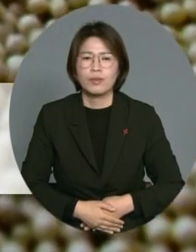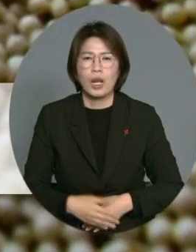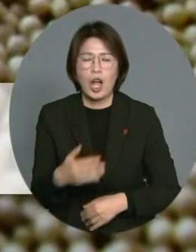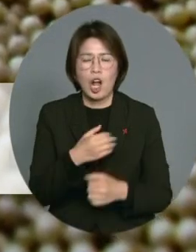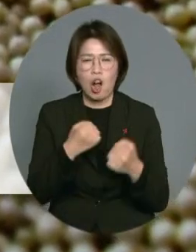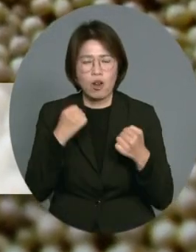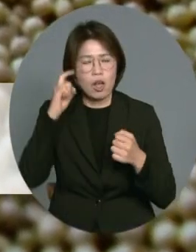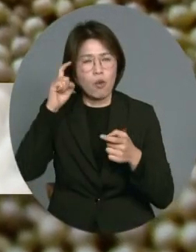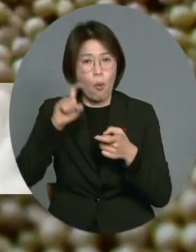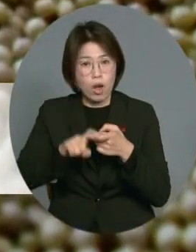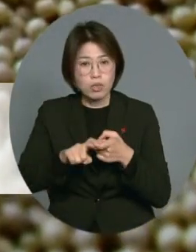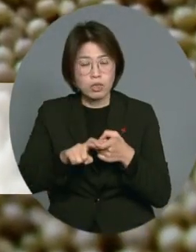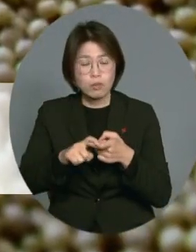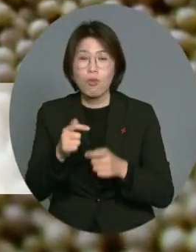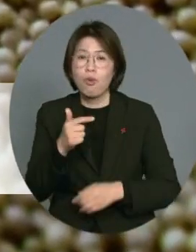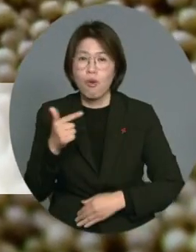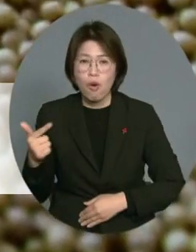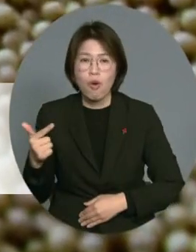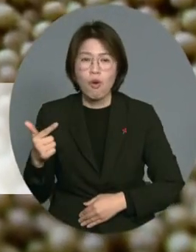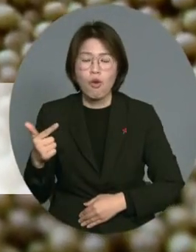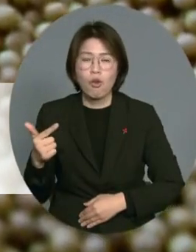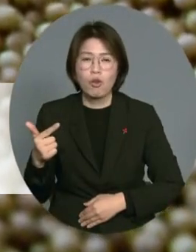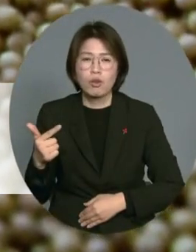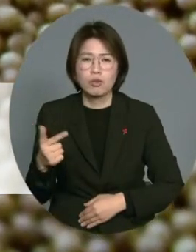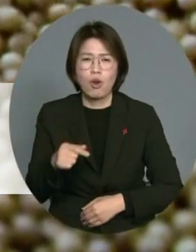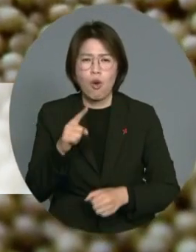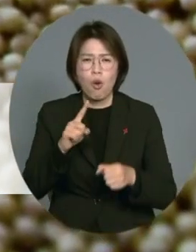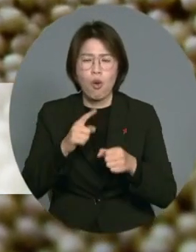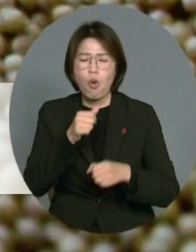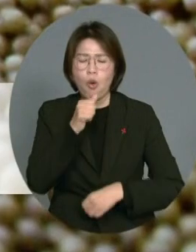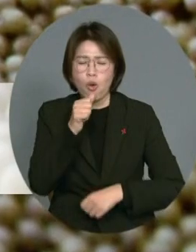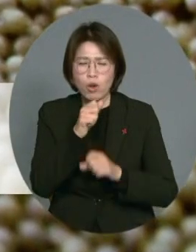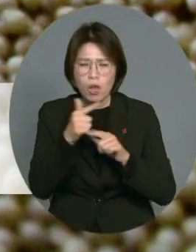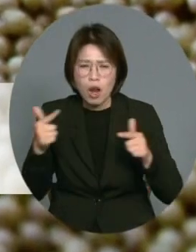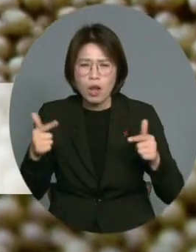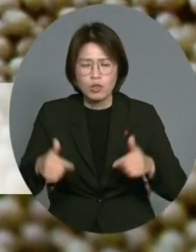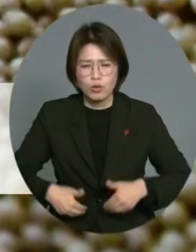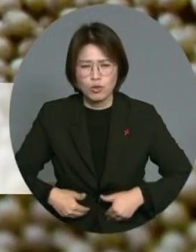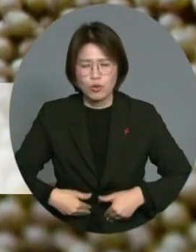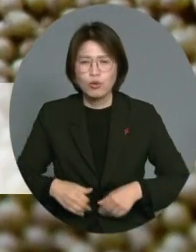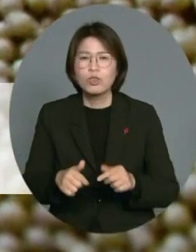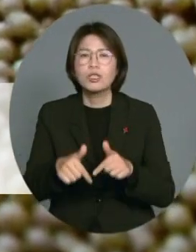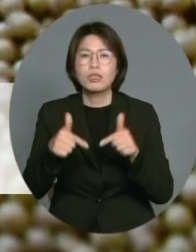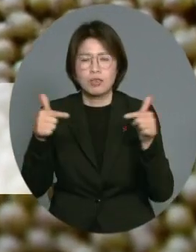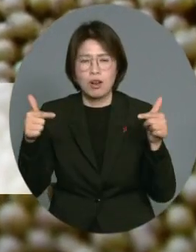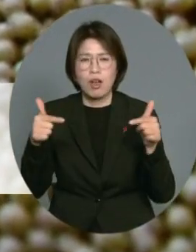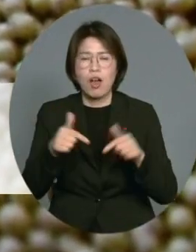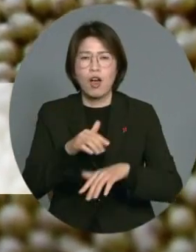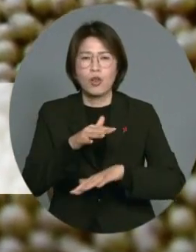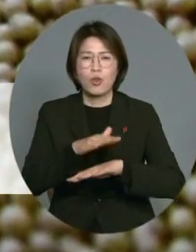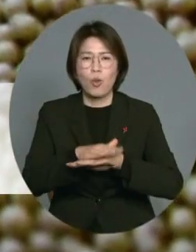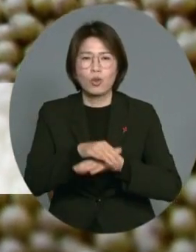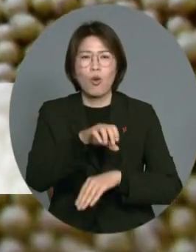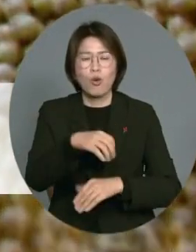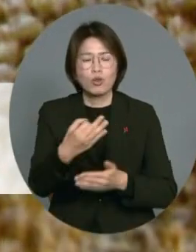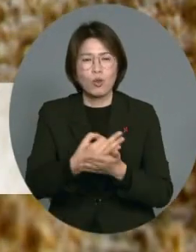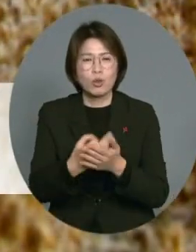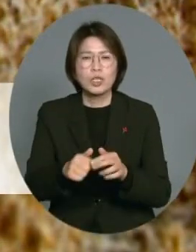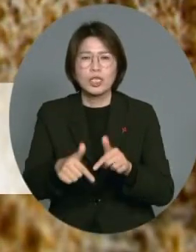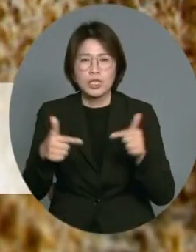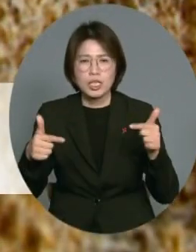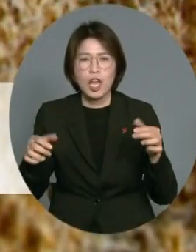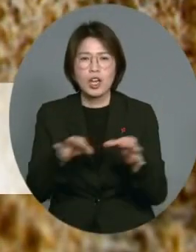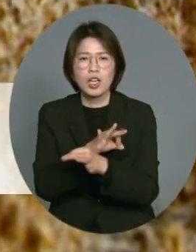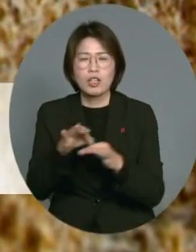건강에 대한 관심이 높아지면서 기능성 잡곡의 수요도 크게 늘고 있습니다. 농촌 지역의 소득 향상과